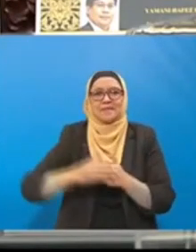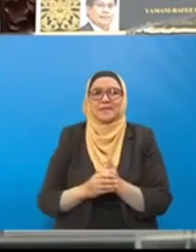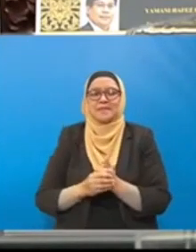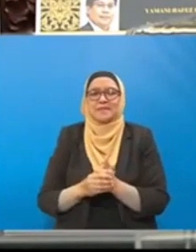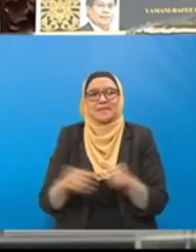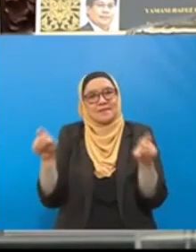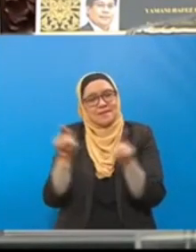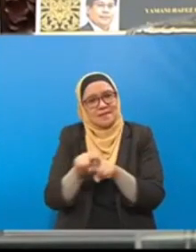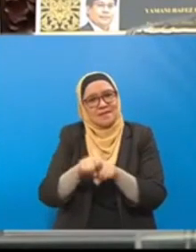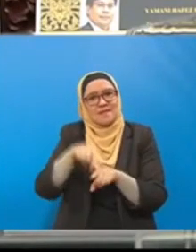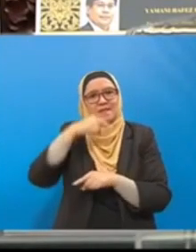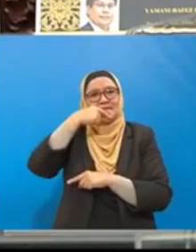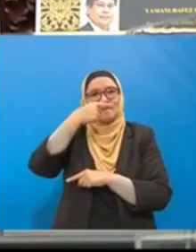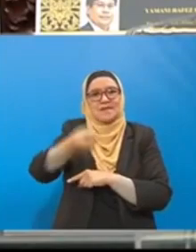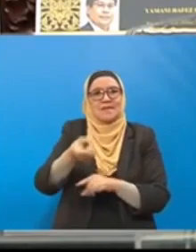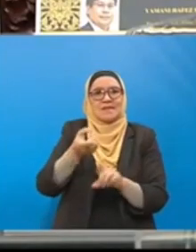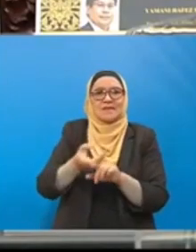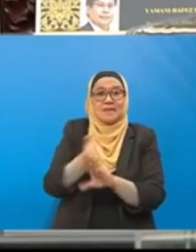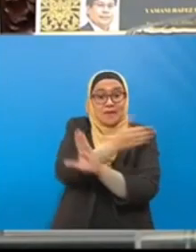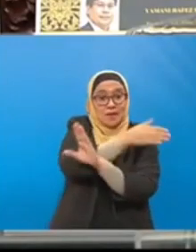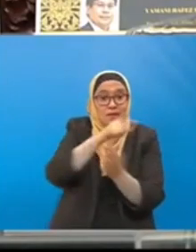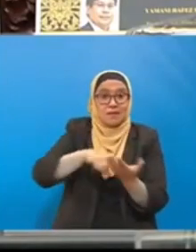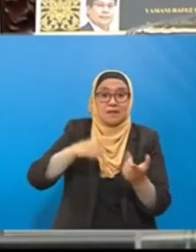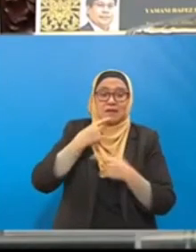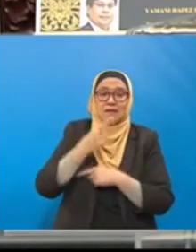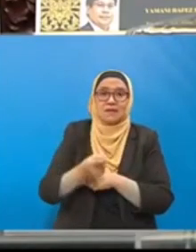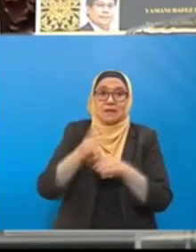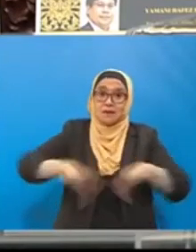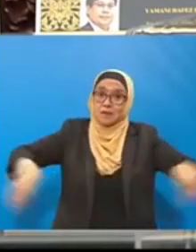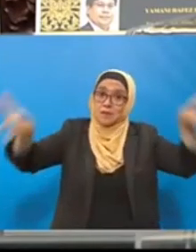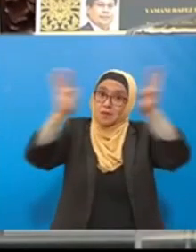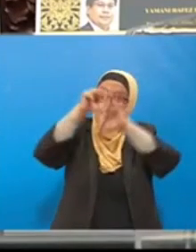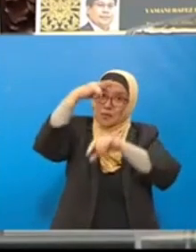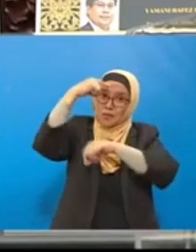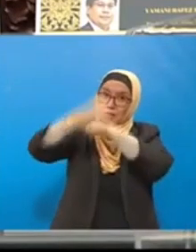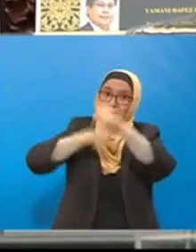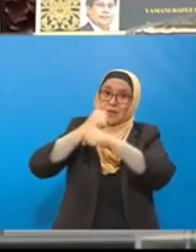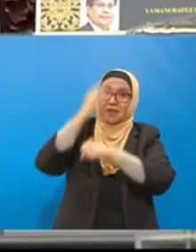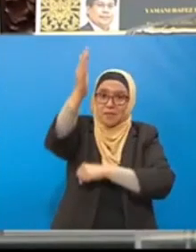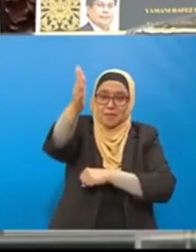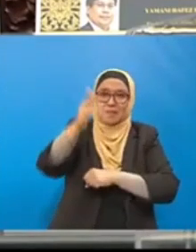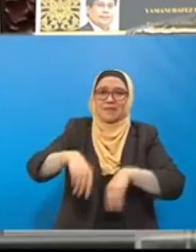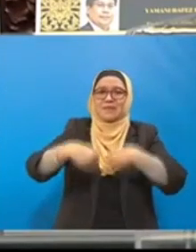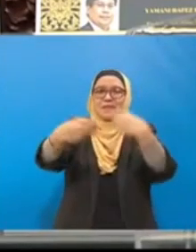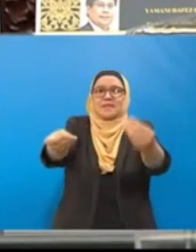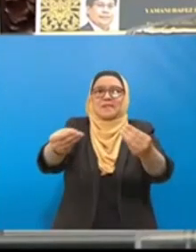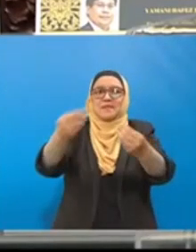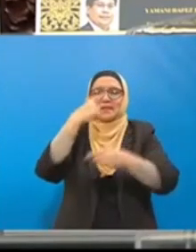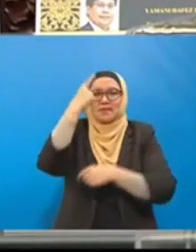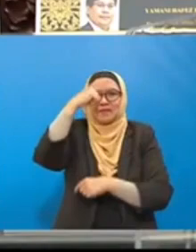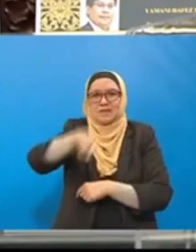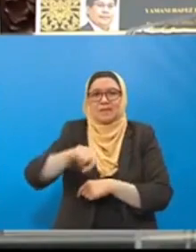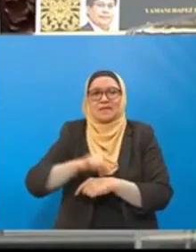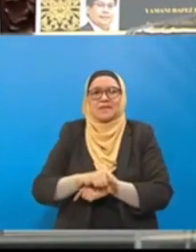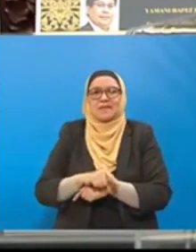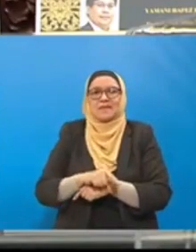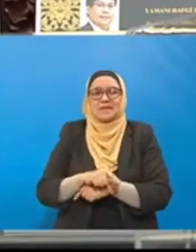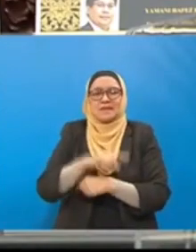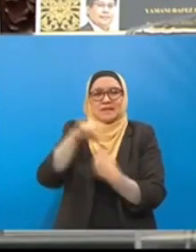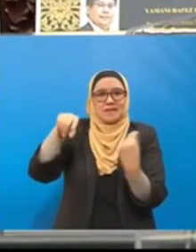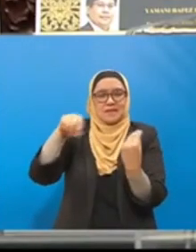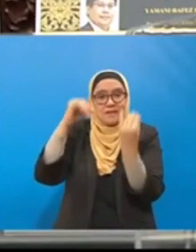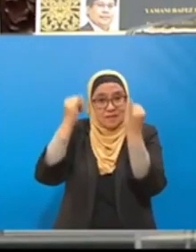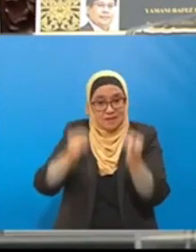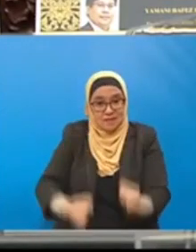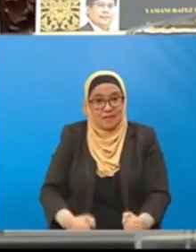keutamaan menunaikan haji musim tahun hadapan akan diberi kepada bakal haji yang tahun giliran mereka adalah